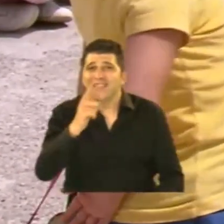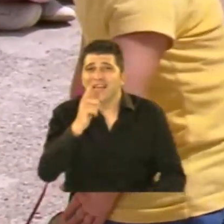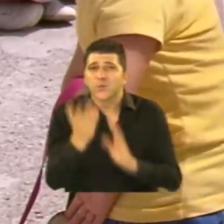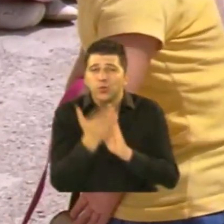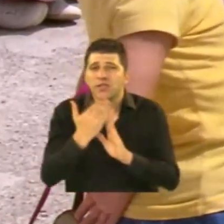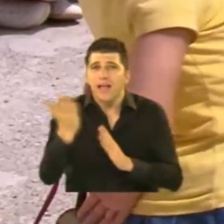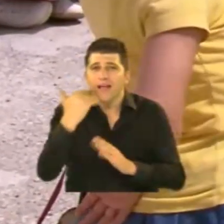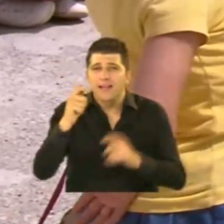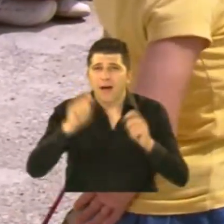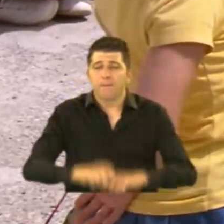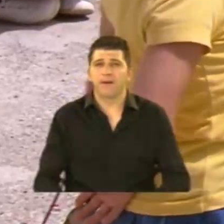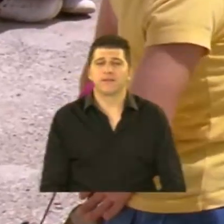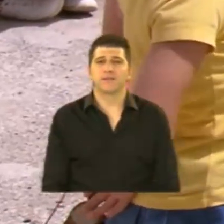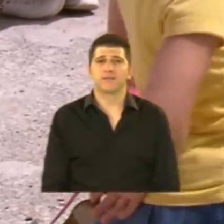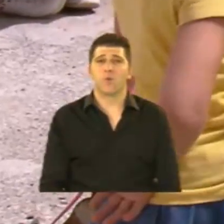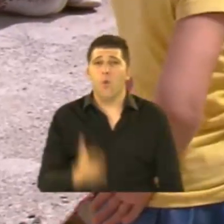Biraz daha yüksek sesle.